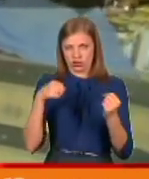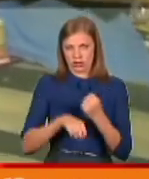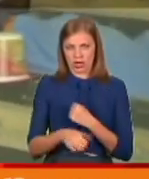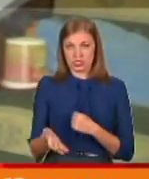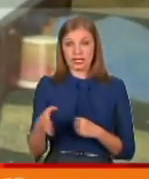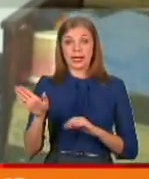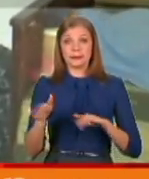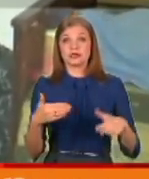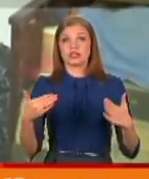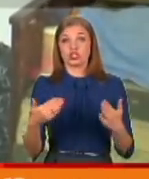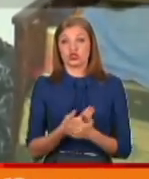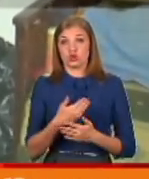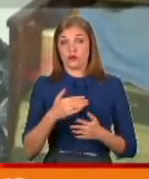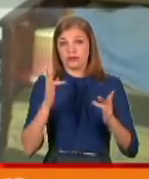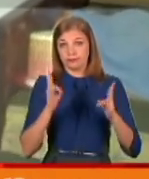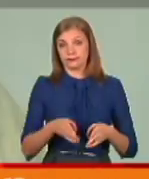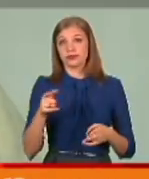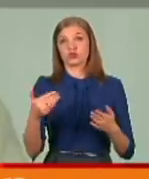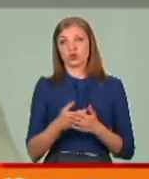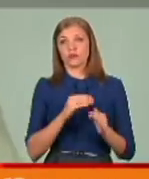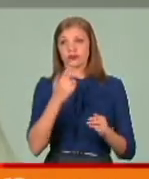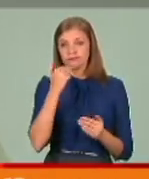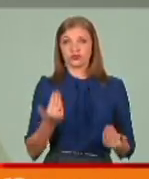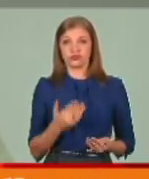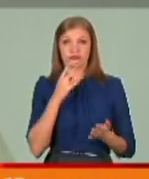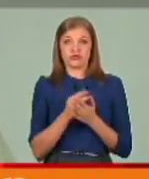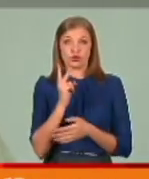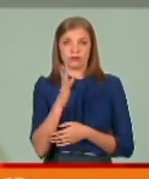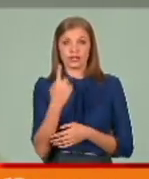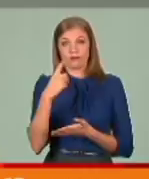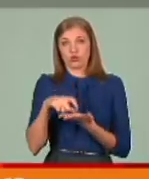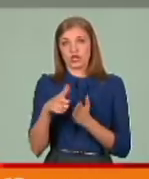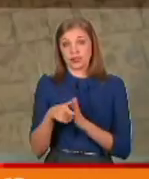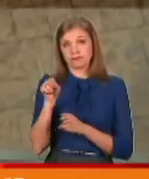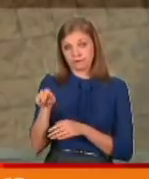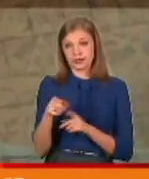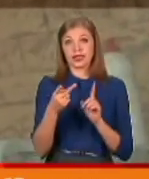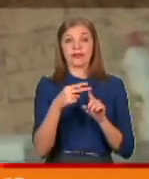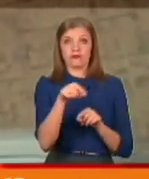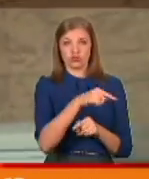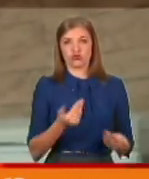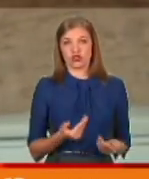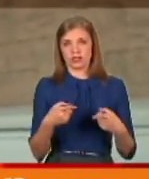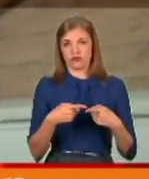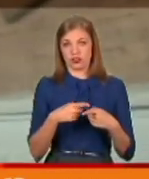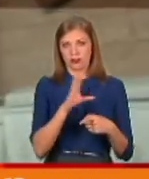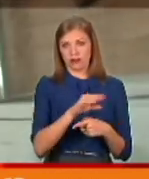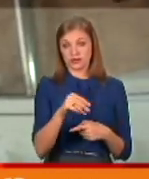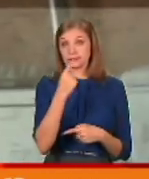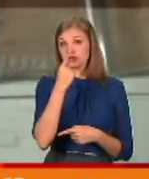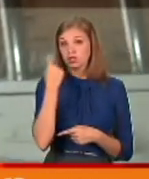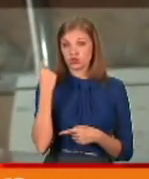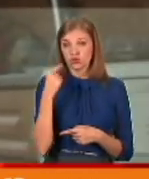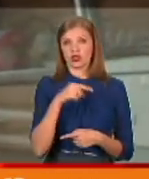Після чергового інциденту пенсіонер знову обживає у своїй квартирі. В одній кімнаті він, в інших мешкають квартиранти.